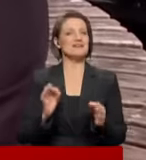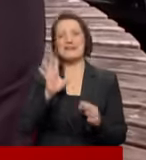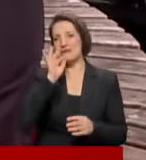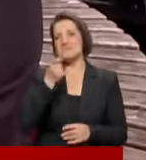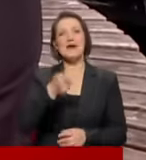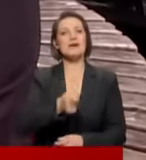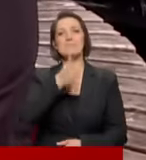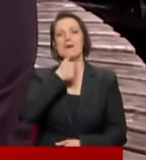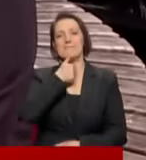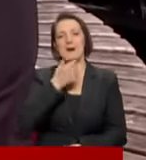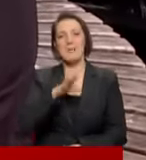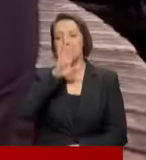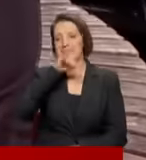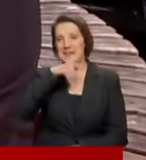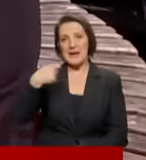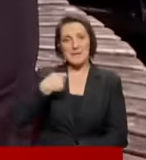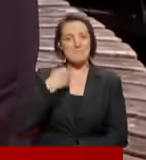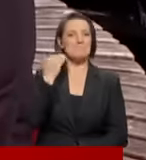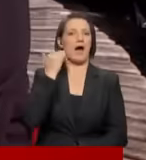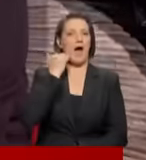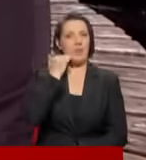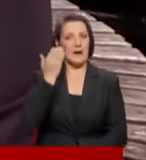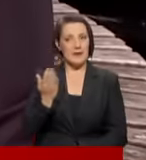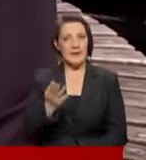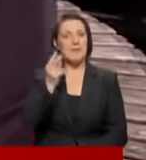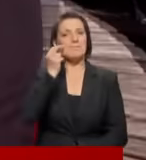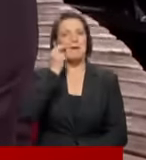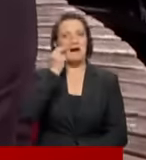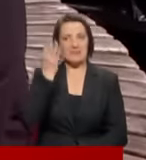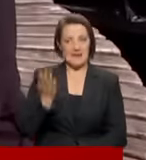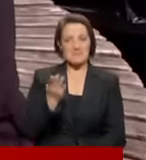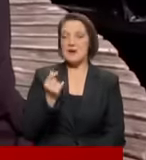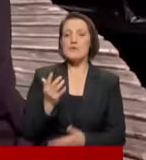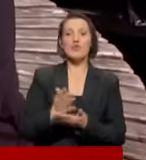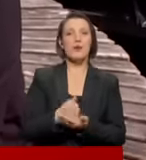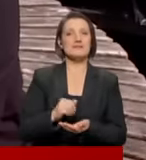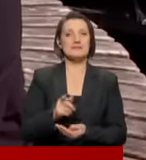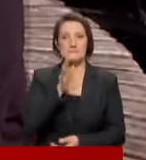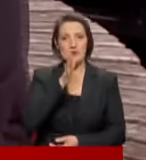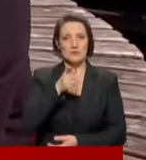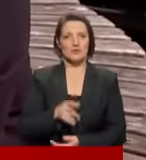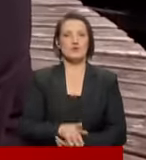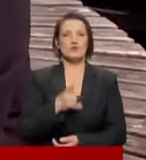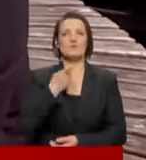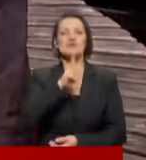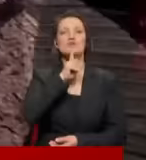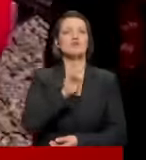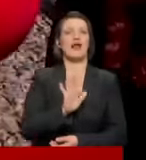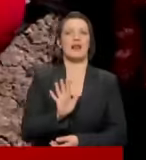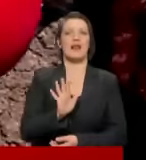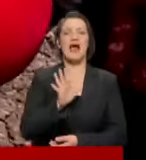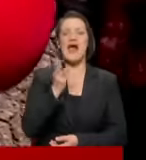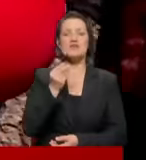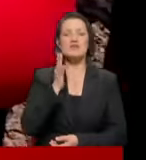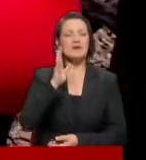verdi? Babam, dedem, anneannem, babaannem. Ne kadar topladın biliyor musun? 1150.